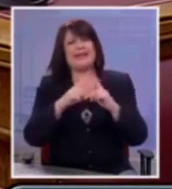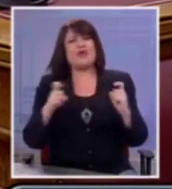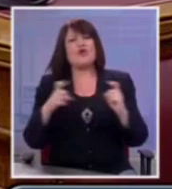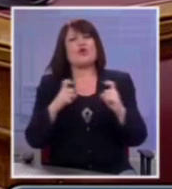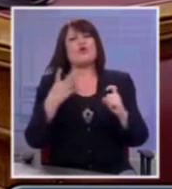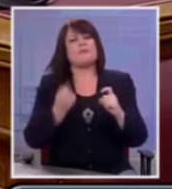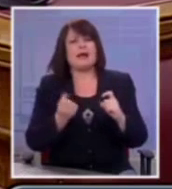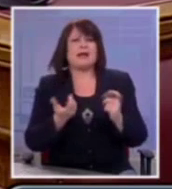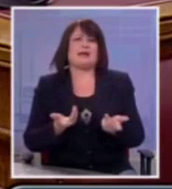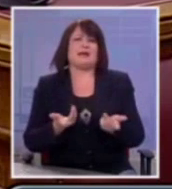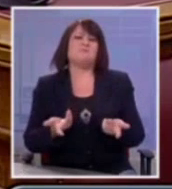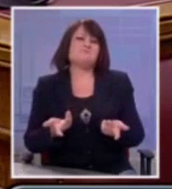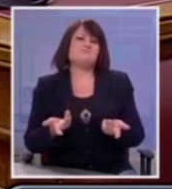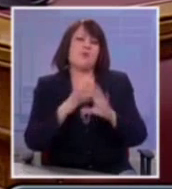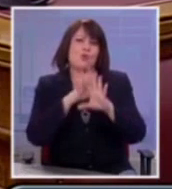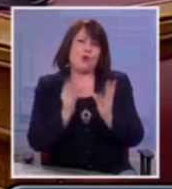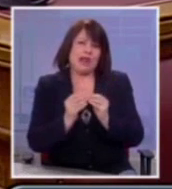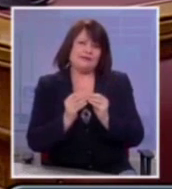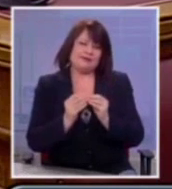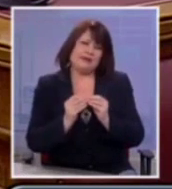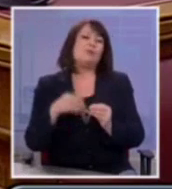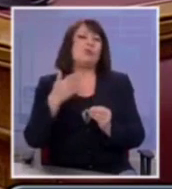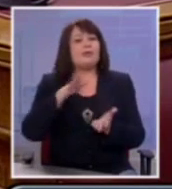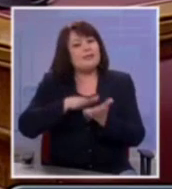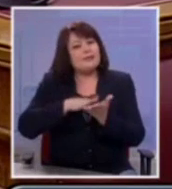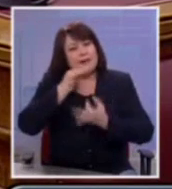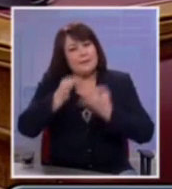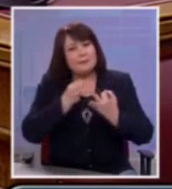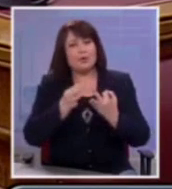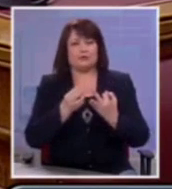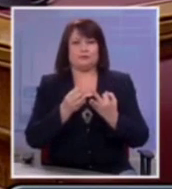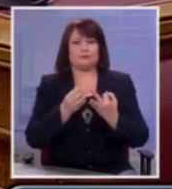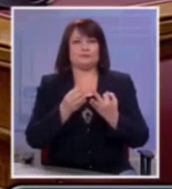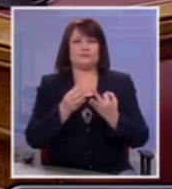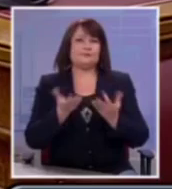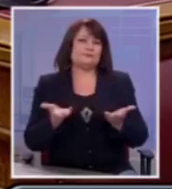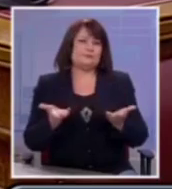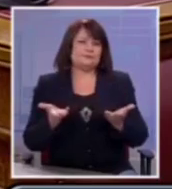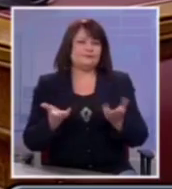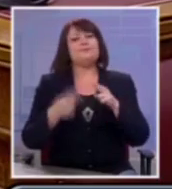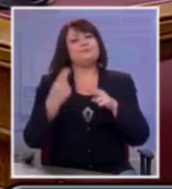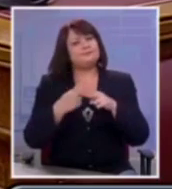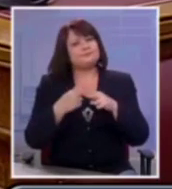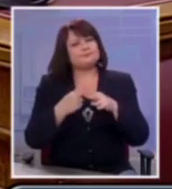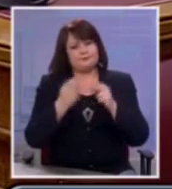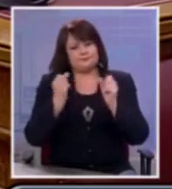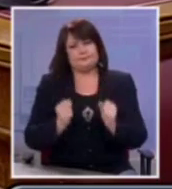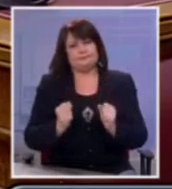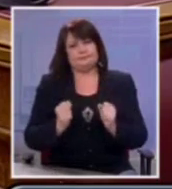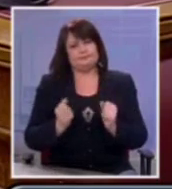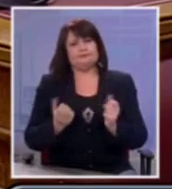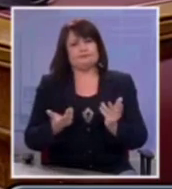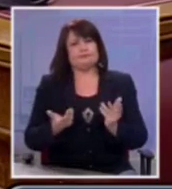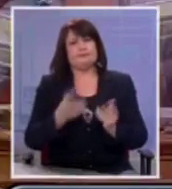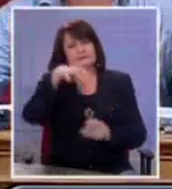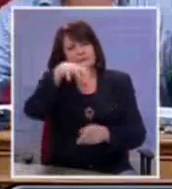να επιβεβαιωθούν όλα αυτά τα οποία θα καταθέσω σήμερα από την πιο επίσημη, θα έλεγα, πηγή που